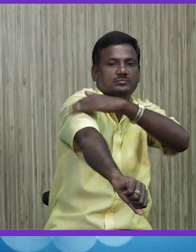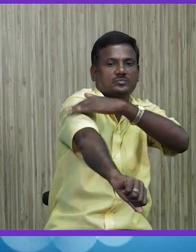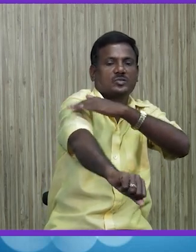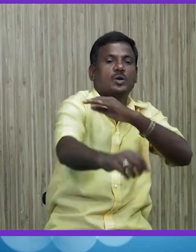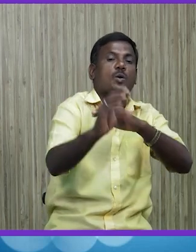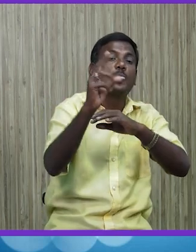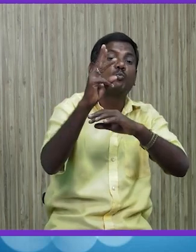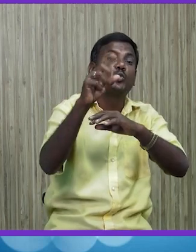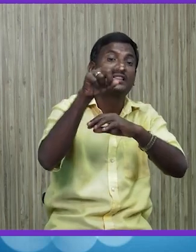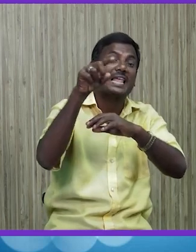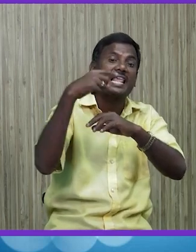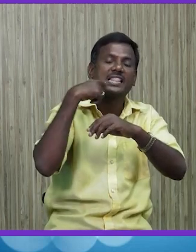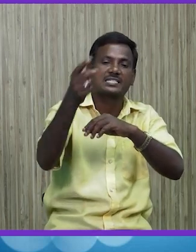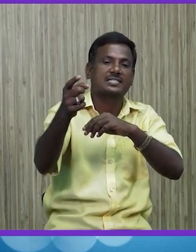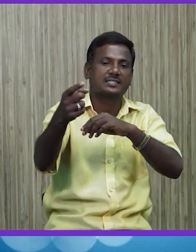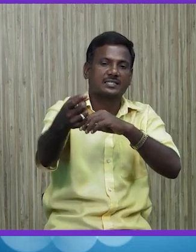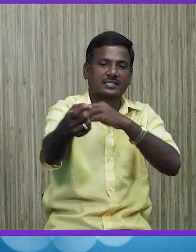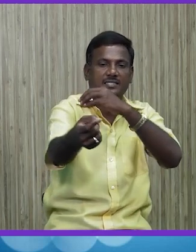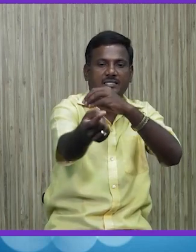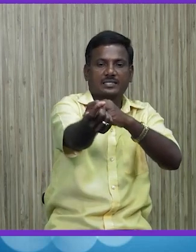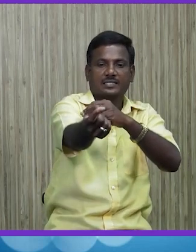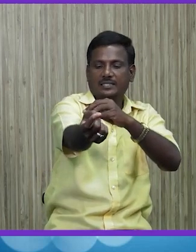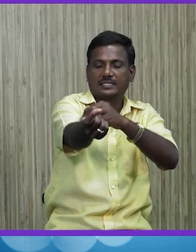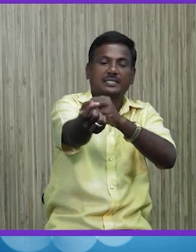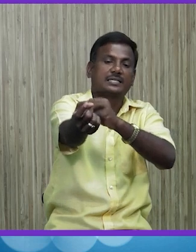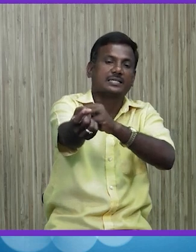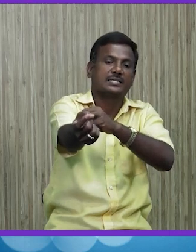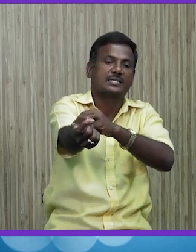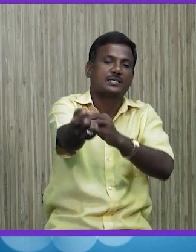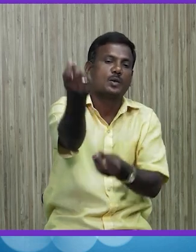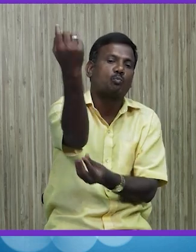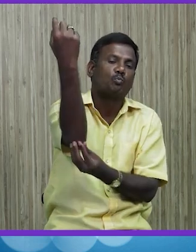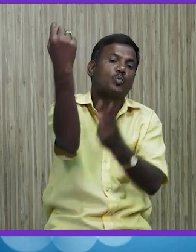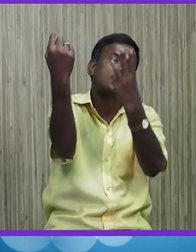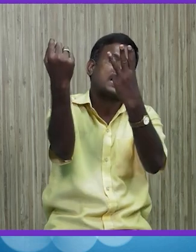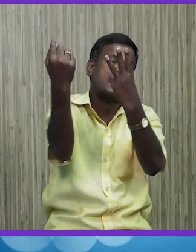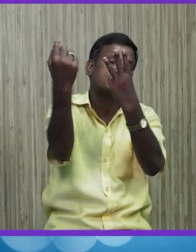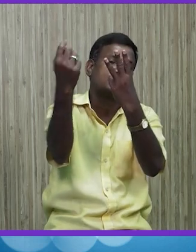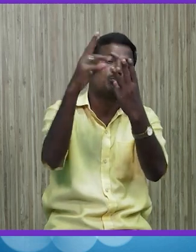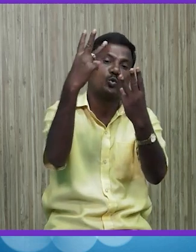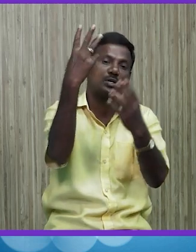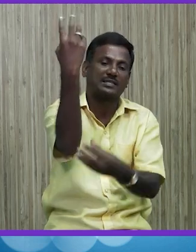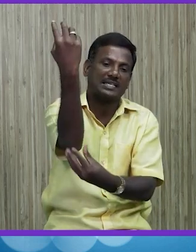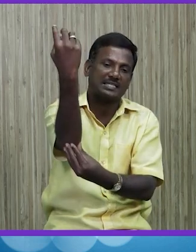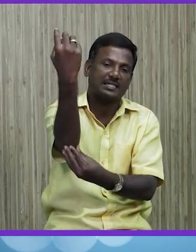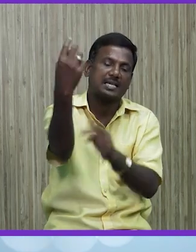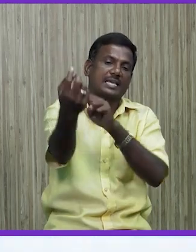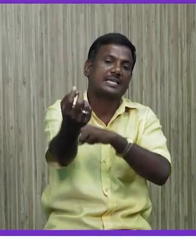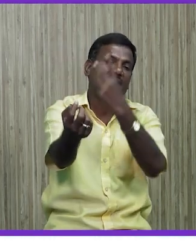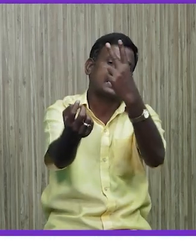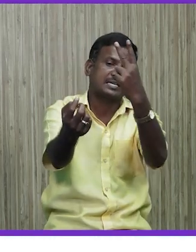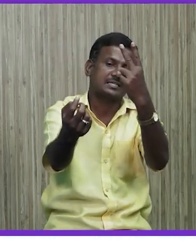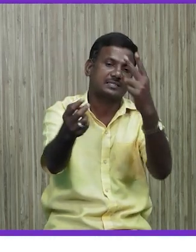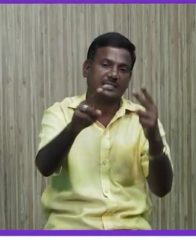முத்தலை தசை இது இறுதலை தசை இது முத்தலை தசை இந்த